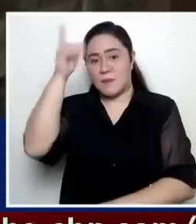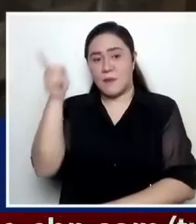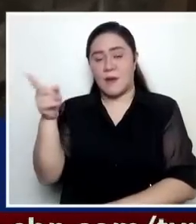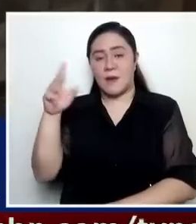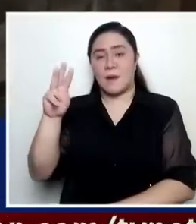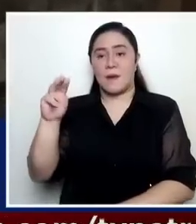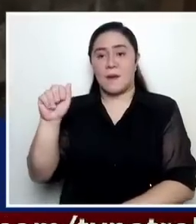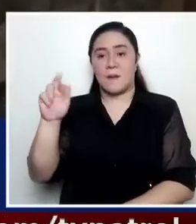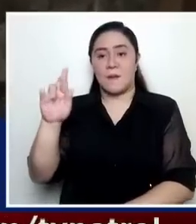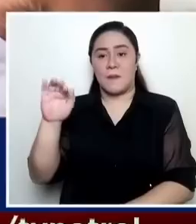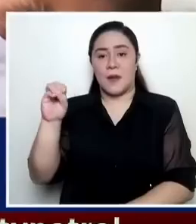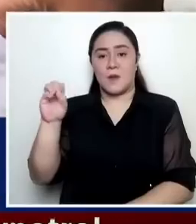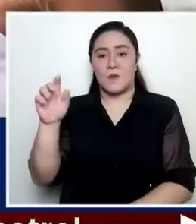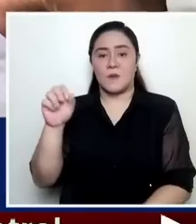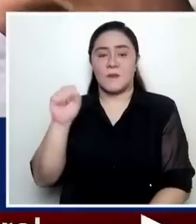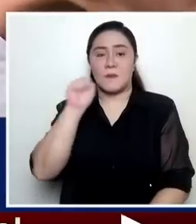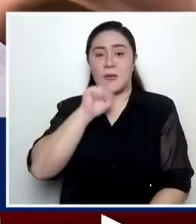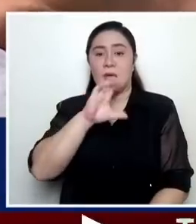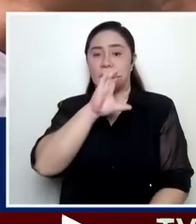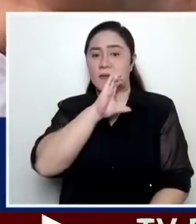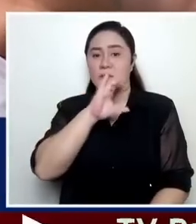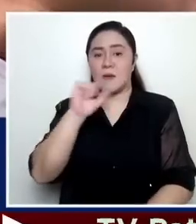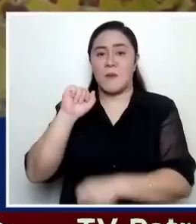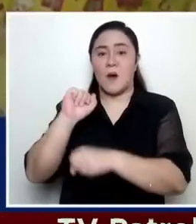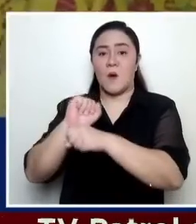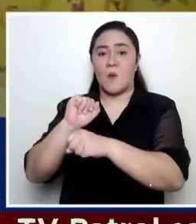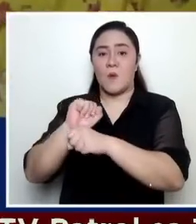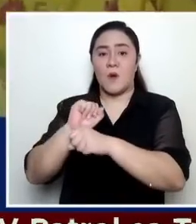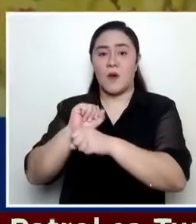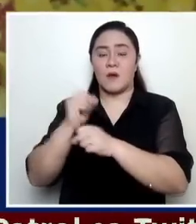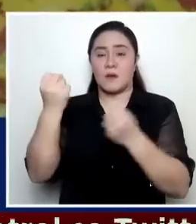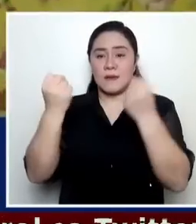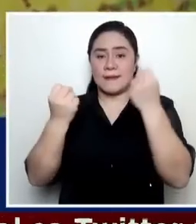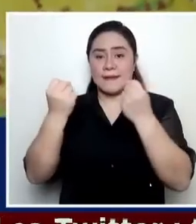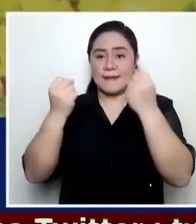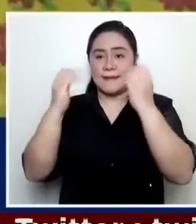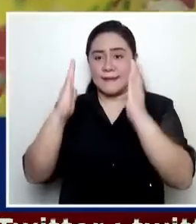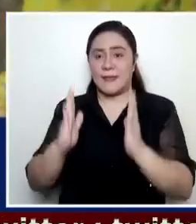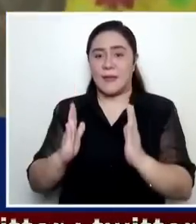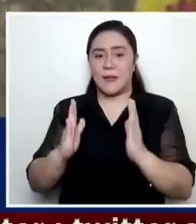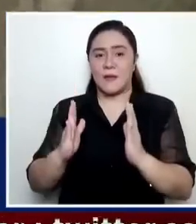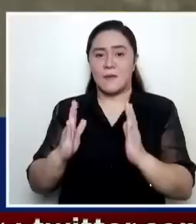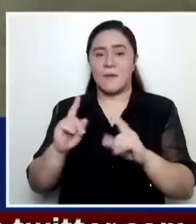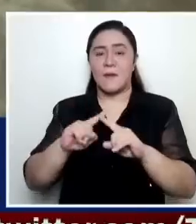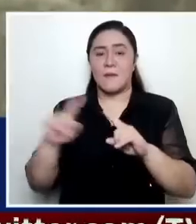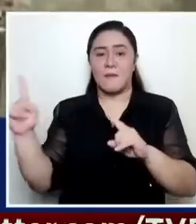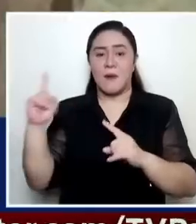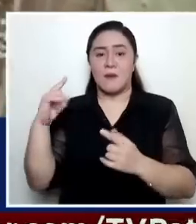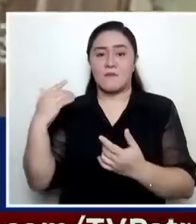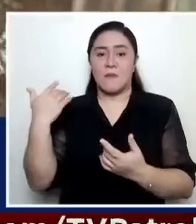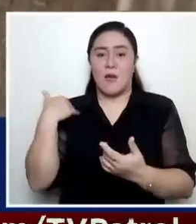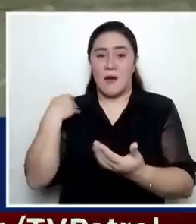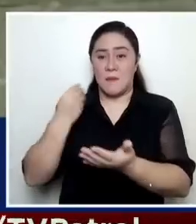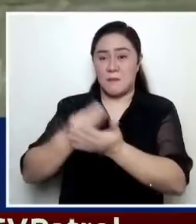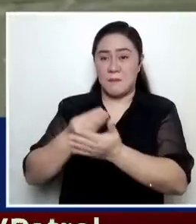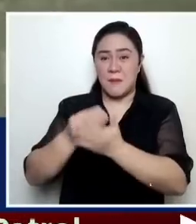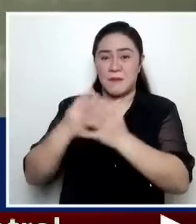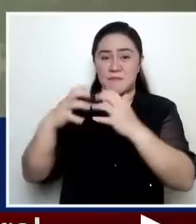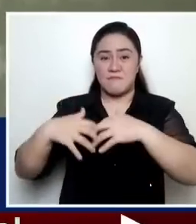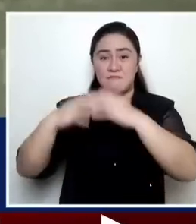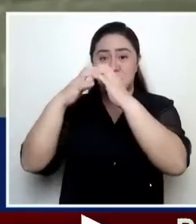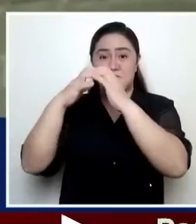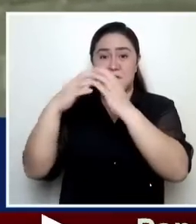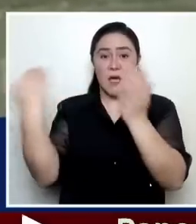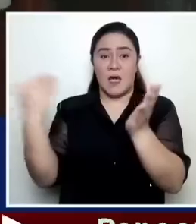Senior citizen na pero namamasukan pa rin bilang tsuper. At walang kayamanan para magpatayong muli ng bahay.